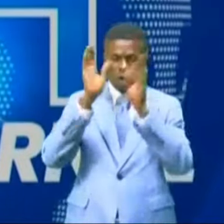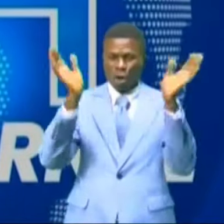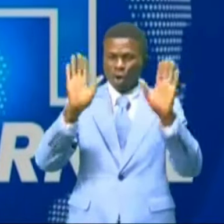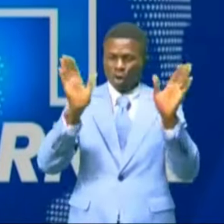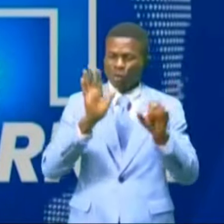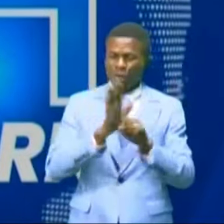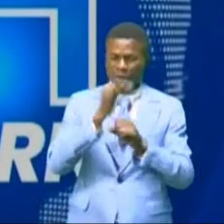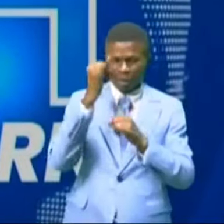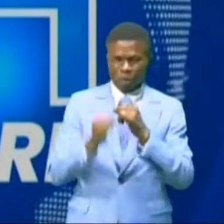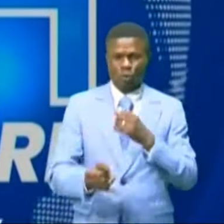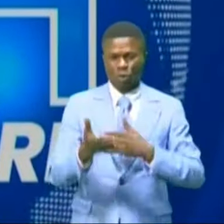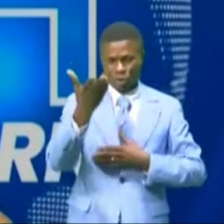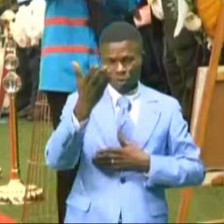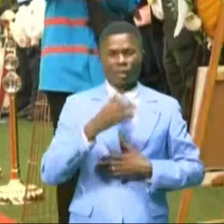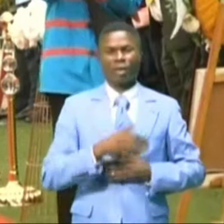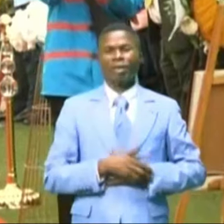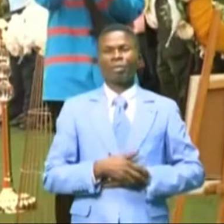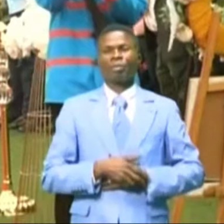hommage.